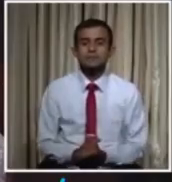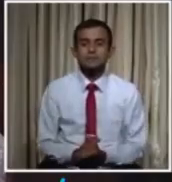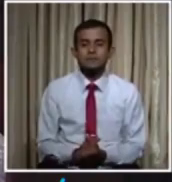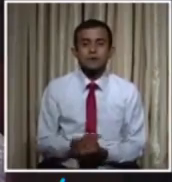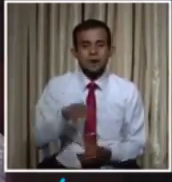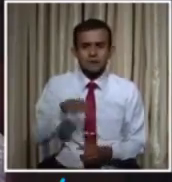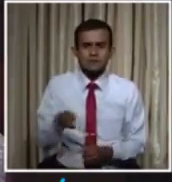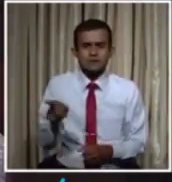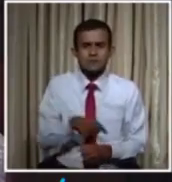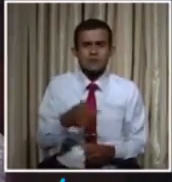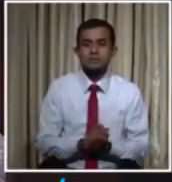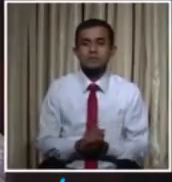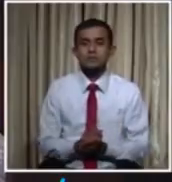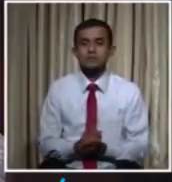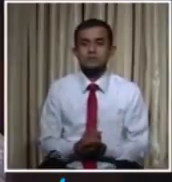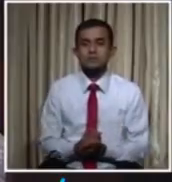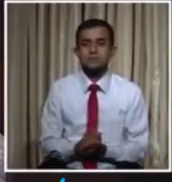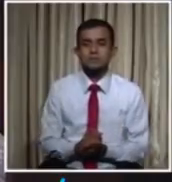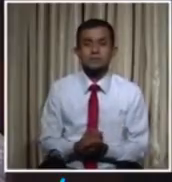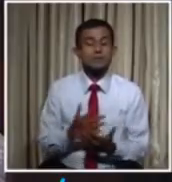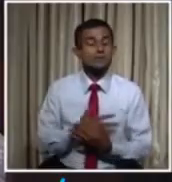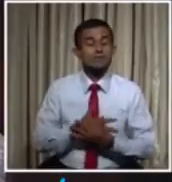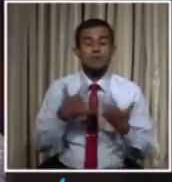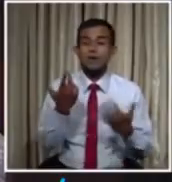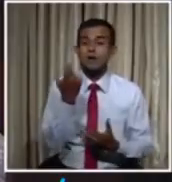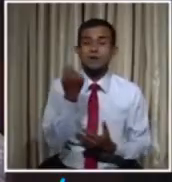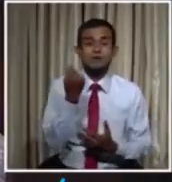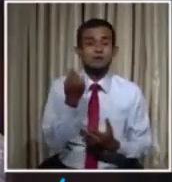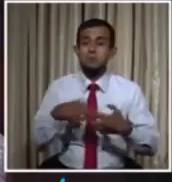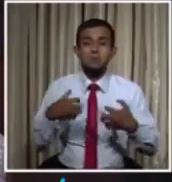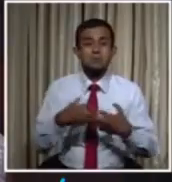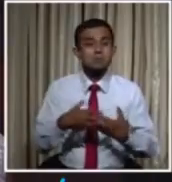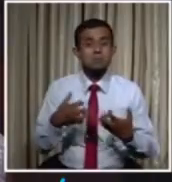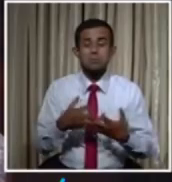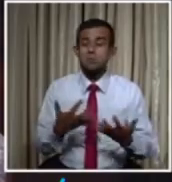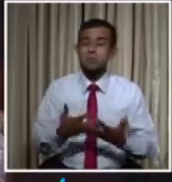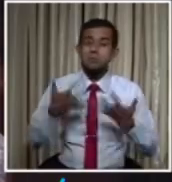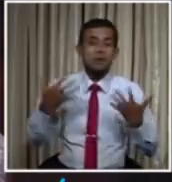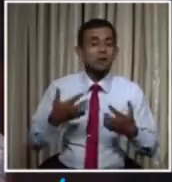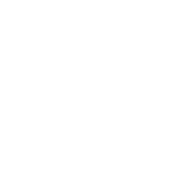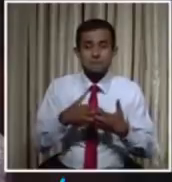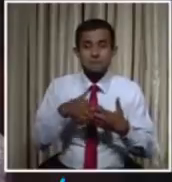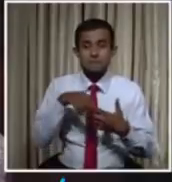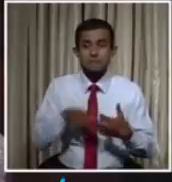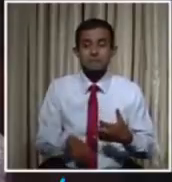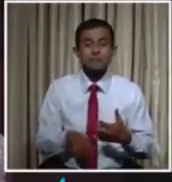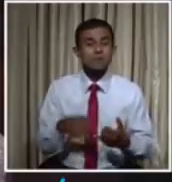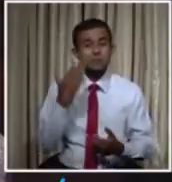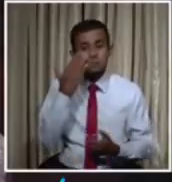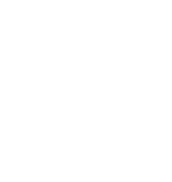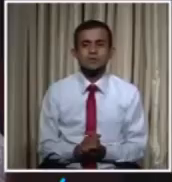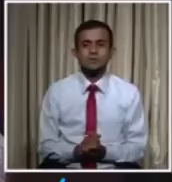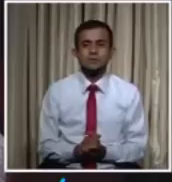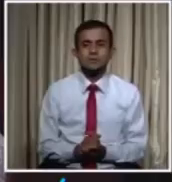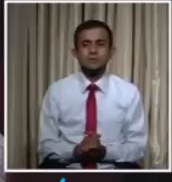වන විට අප මාතෘභූමියත් දැවැන්ත ආර්ථික ව්‍යසනයකට මහා ඛේදවාචකයකට මූණ දෙමින් සිටින